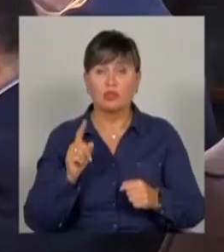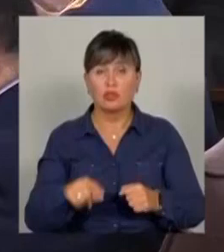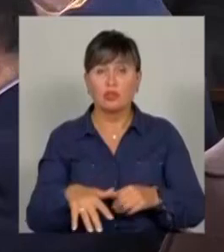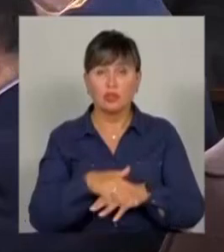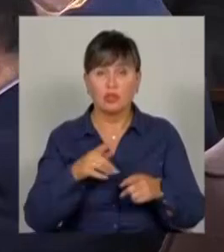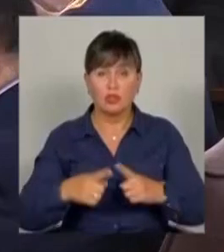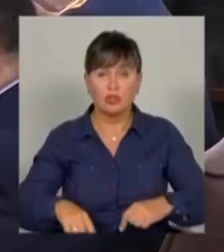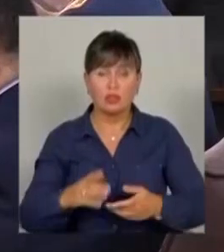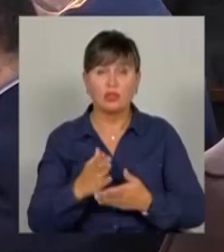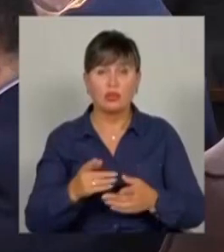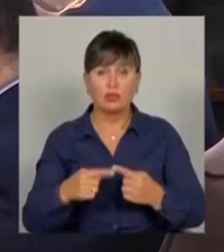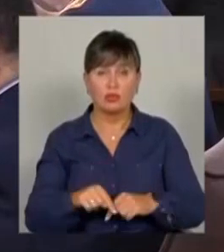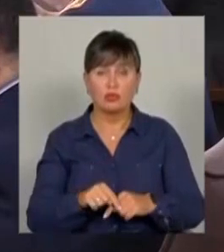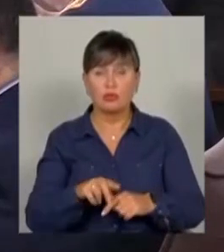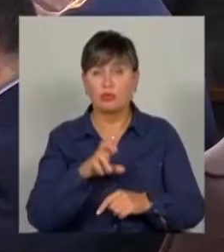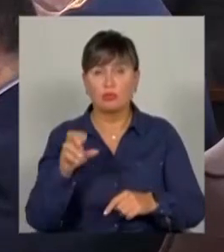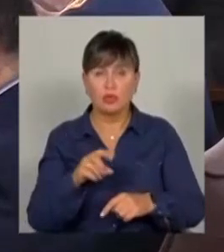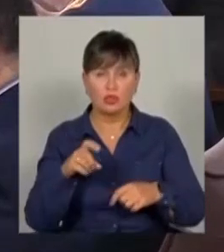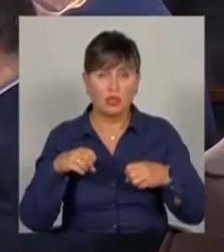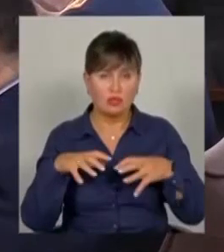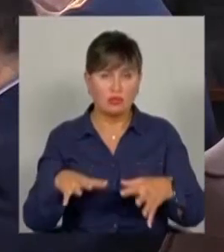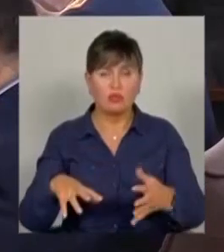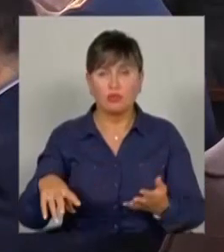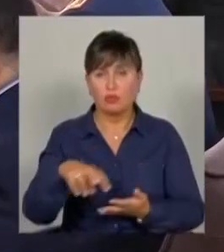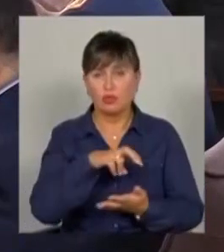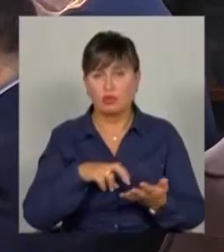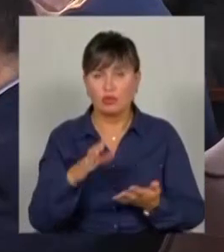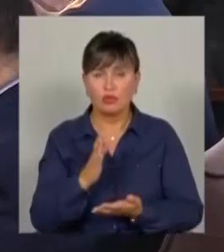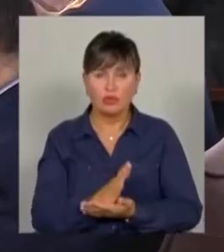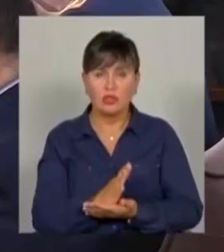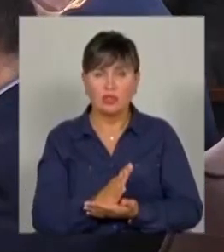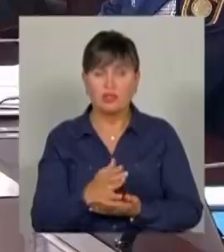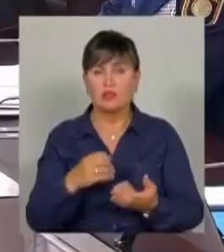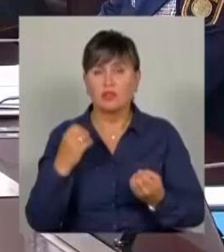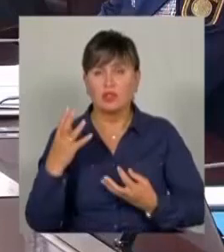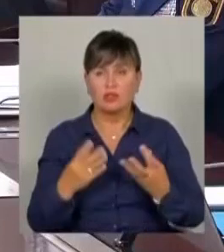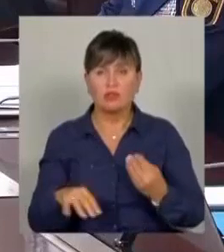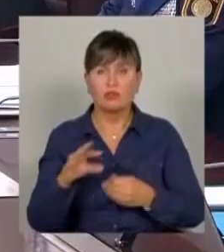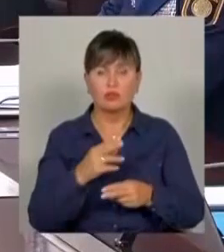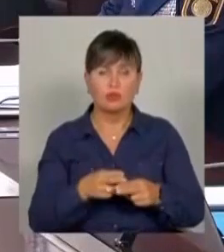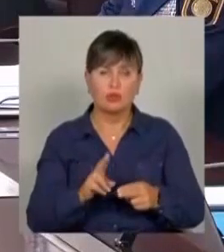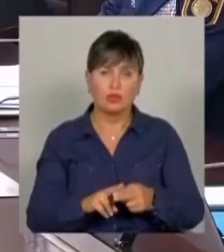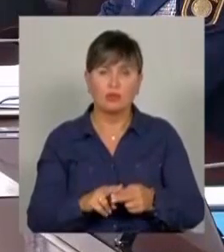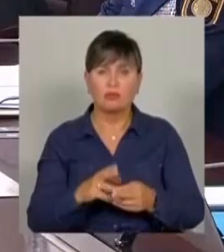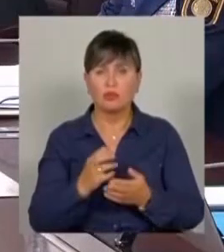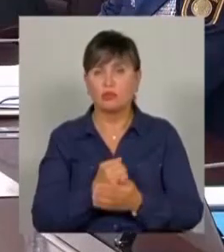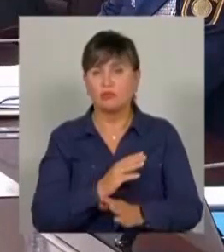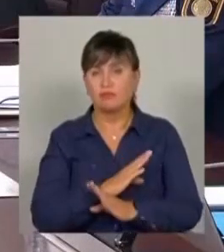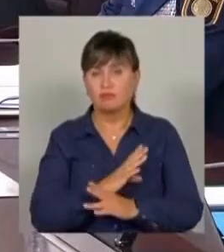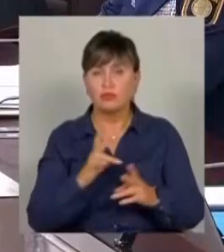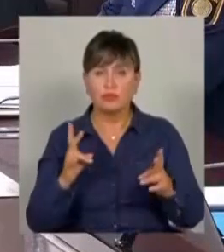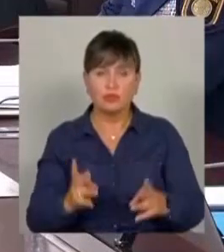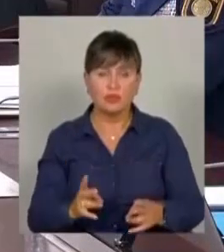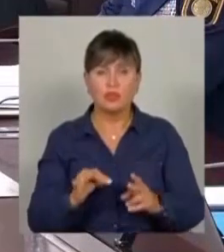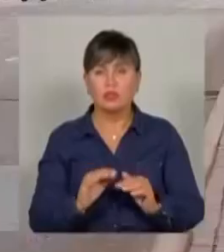пунктах есть участки дорог и улиц без освещения, пешеходных переходов, указателей, светофоров. Все это приводит к жертвам, в том числе